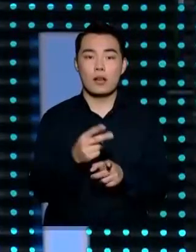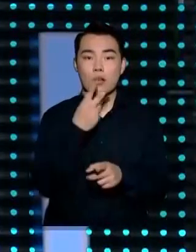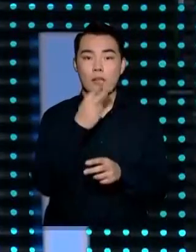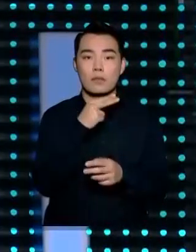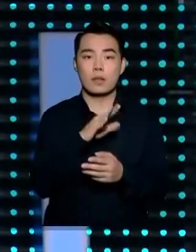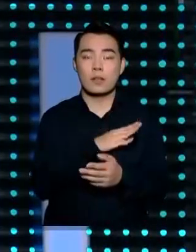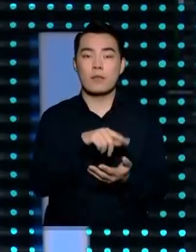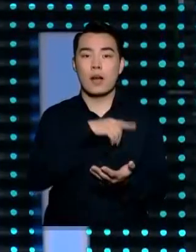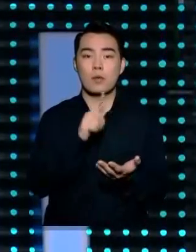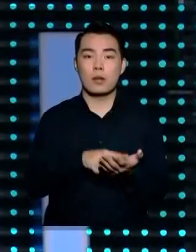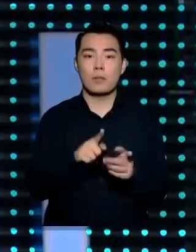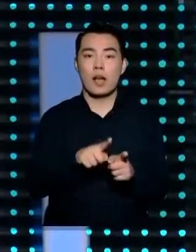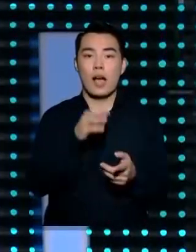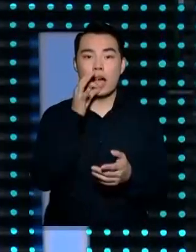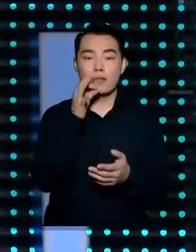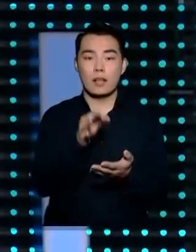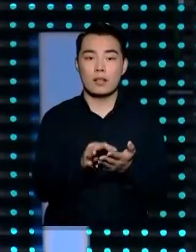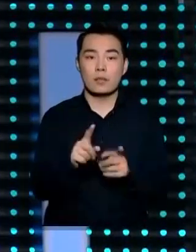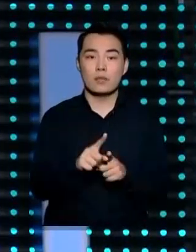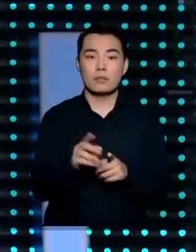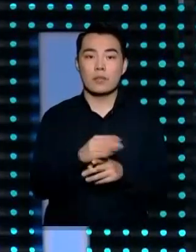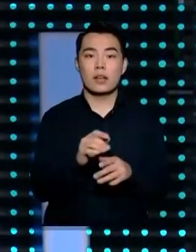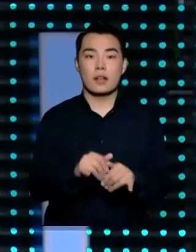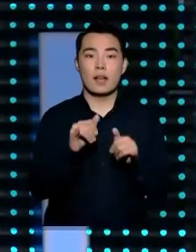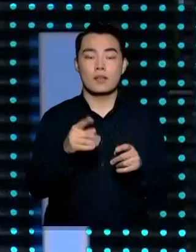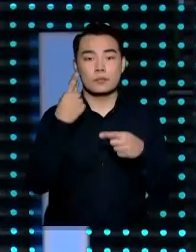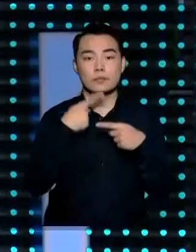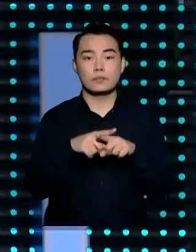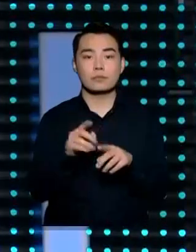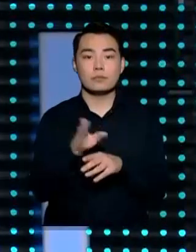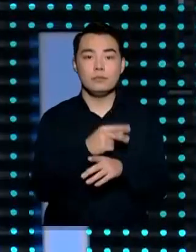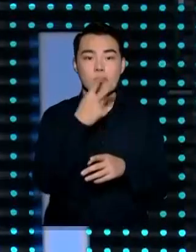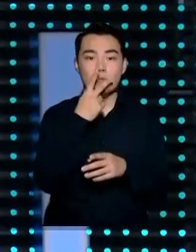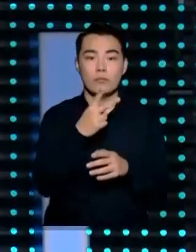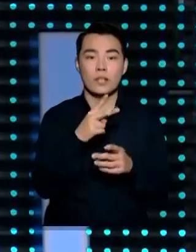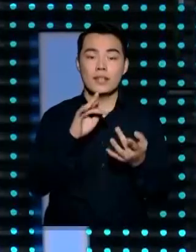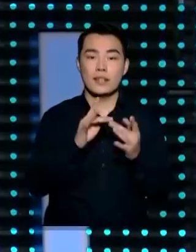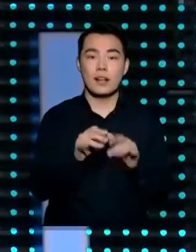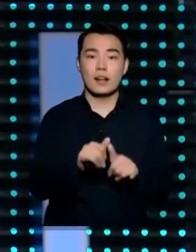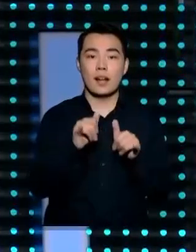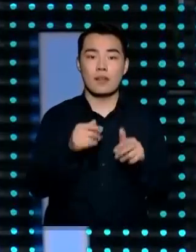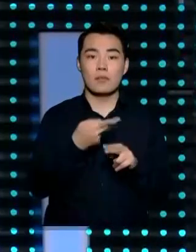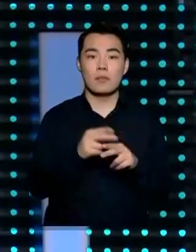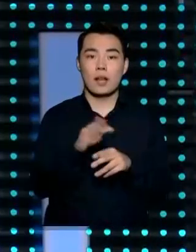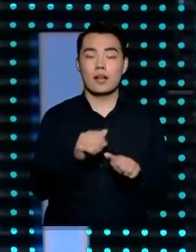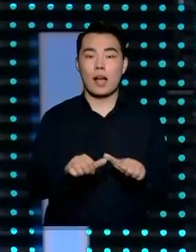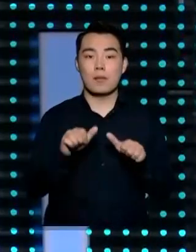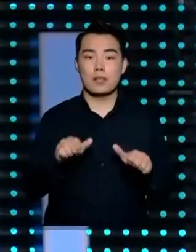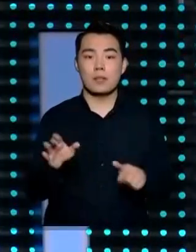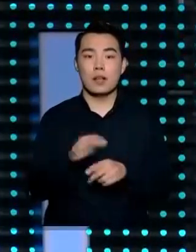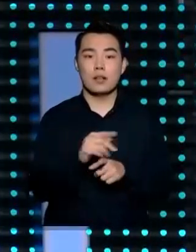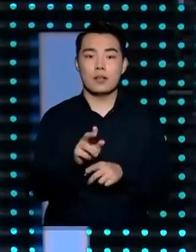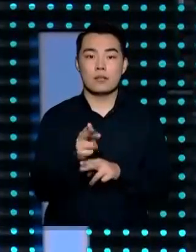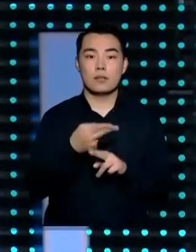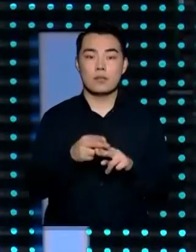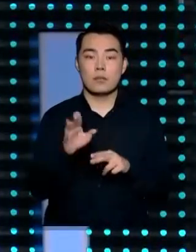негізгі сұрақтарымызға жауап беретін бұл цифрлық даму министрлігінің мемлекеттік қызмет көрсету комитетінің төрағасы Бекманов